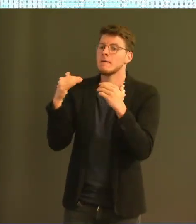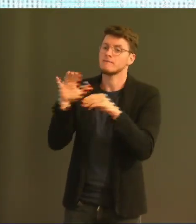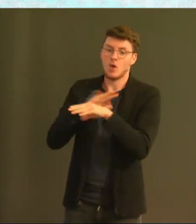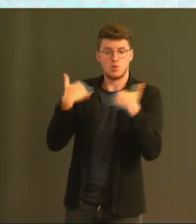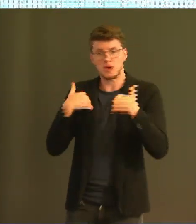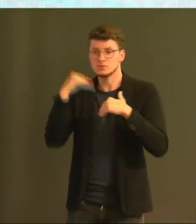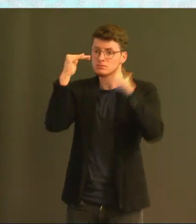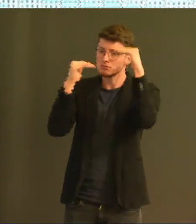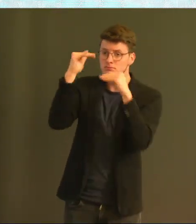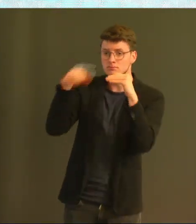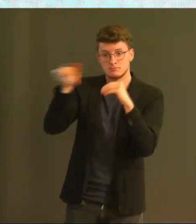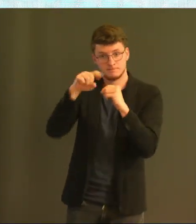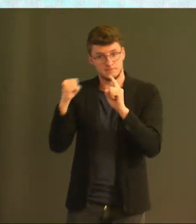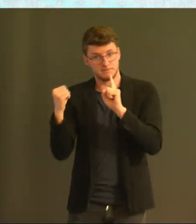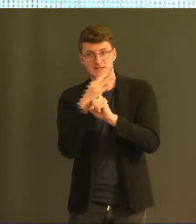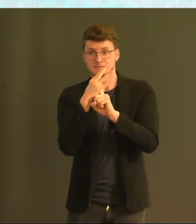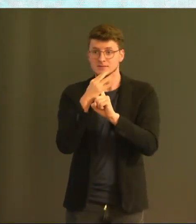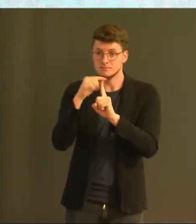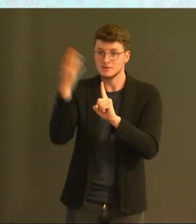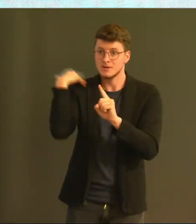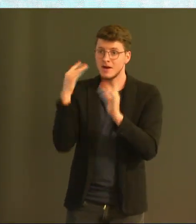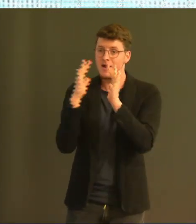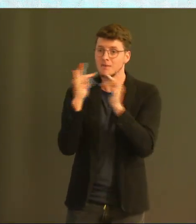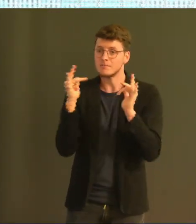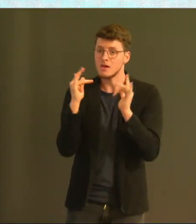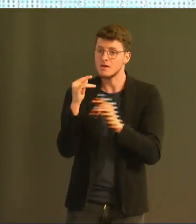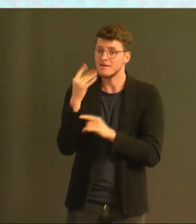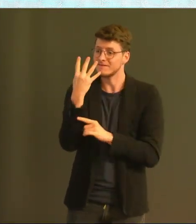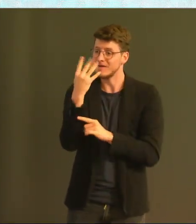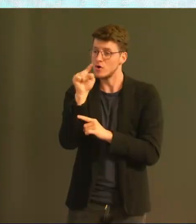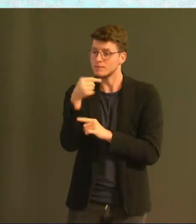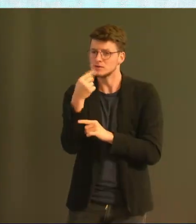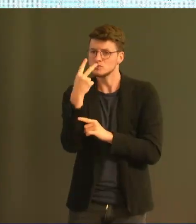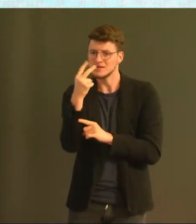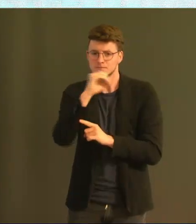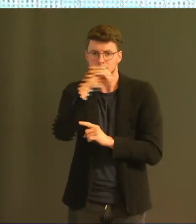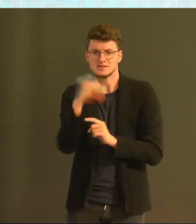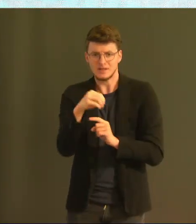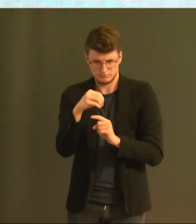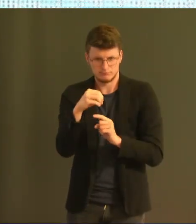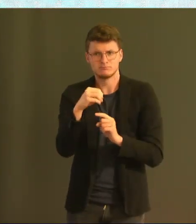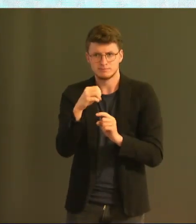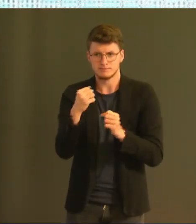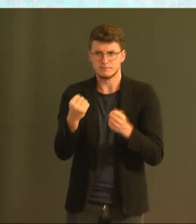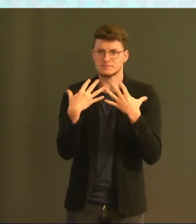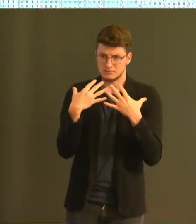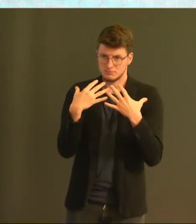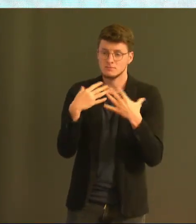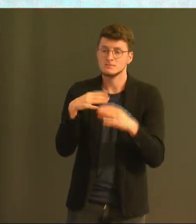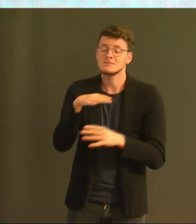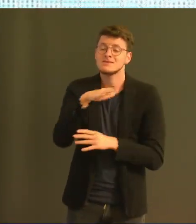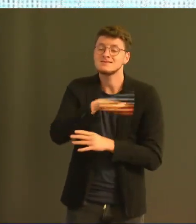in april 30 villes comme chypre au centre et née en